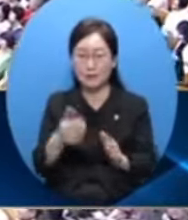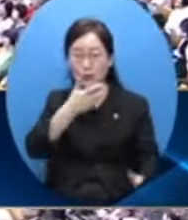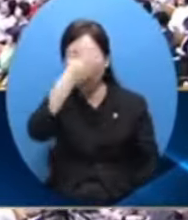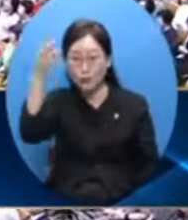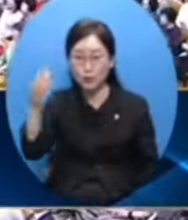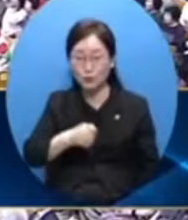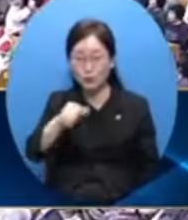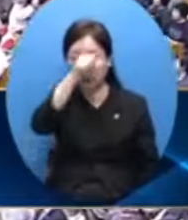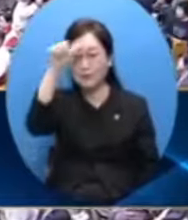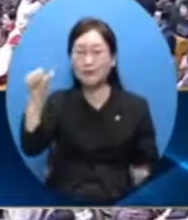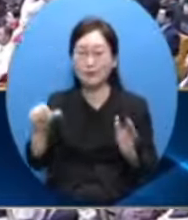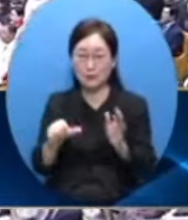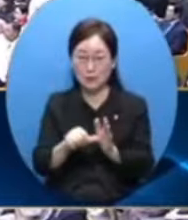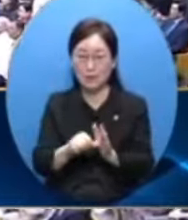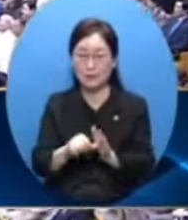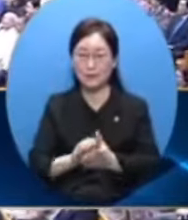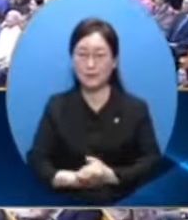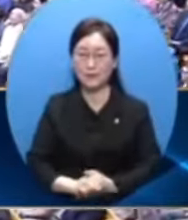꿈꾸는 인생,